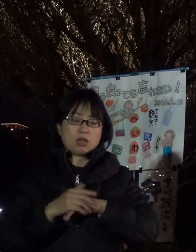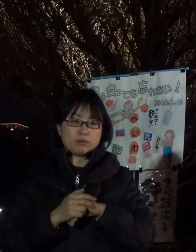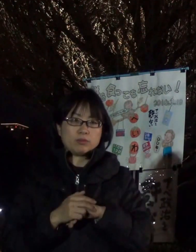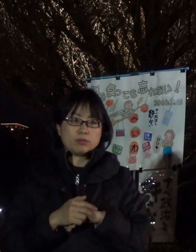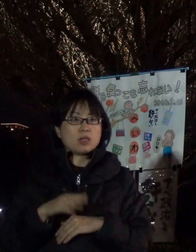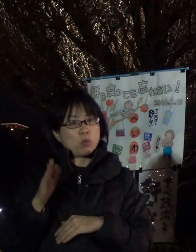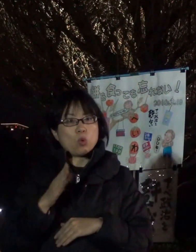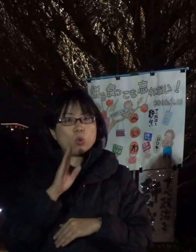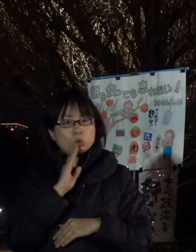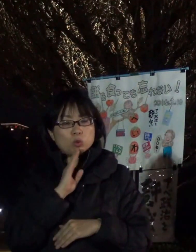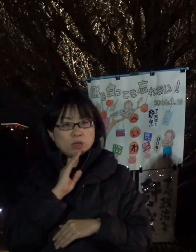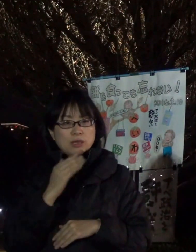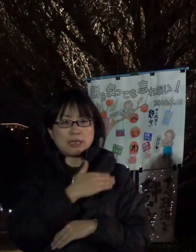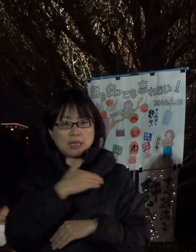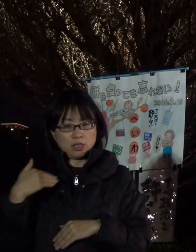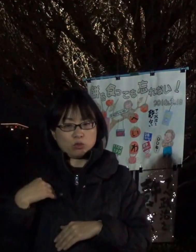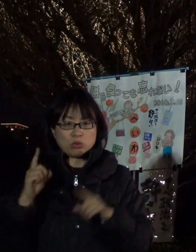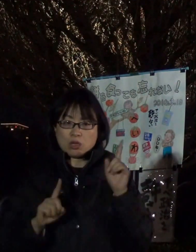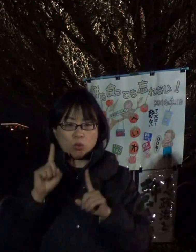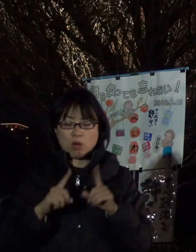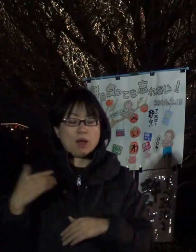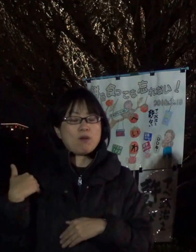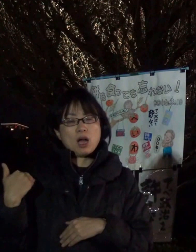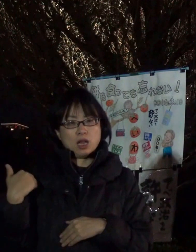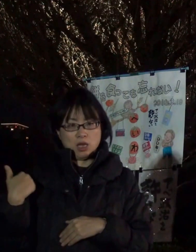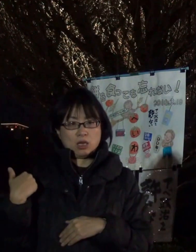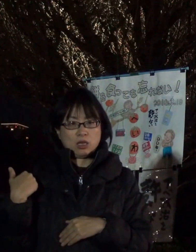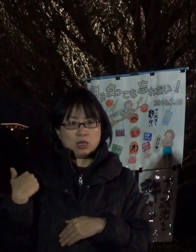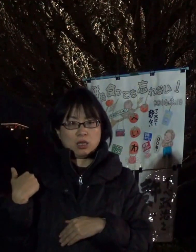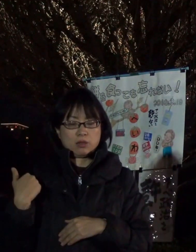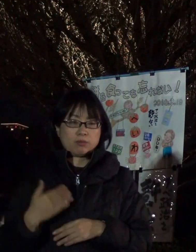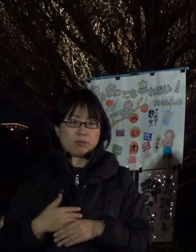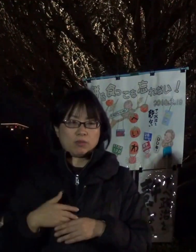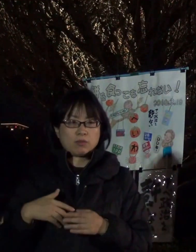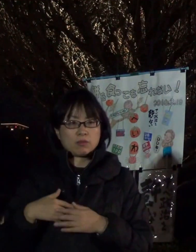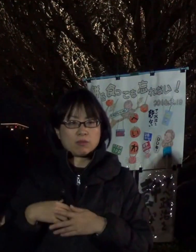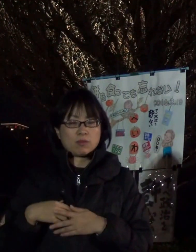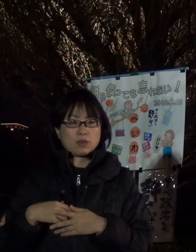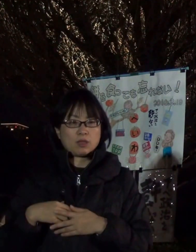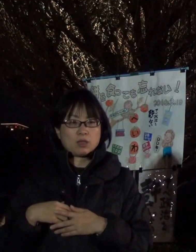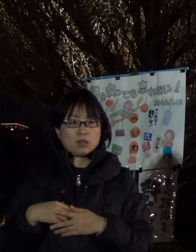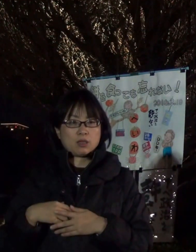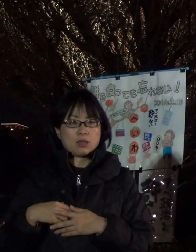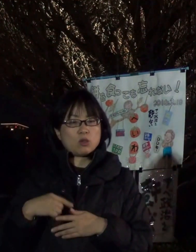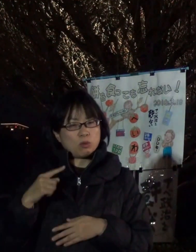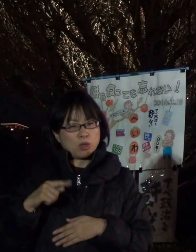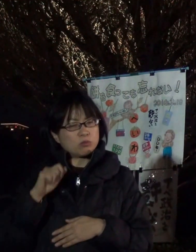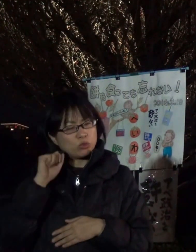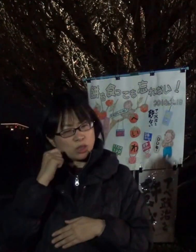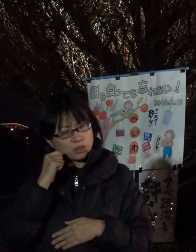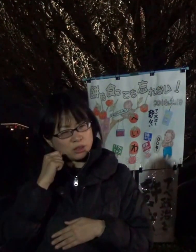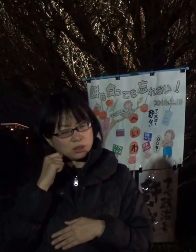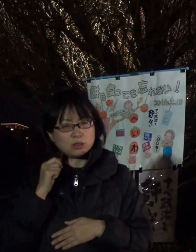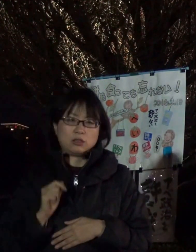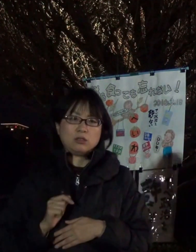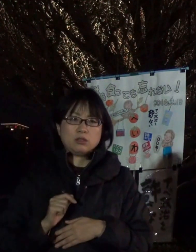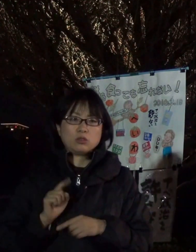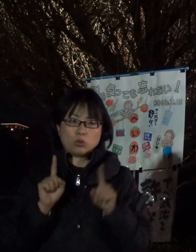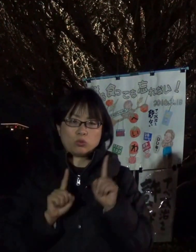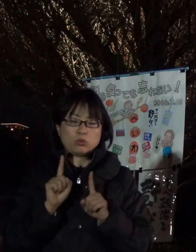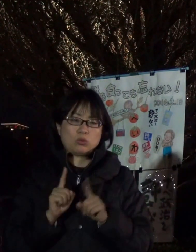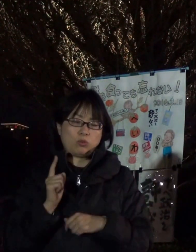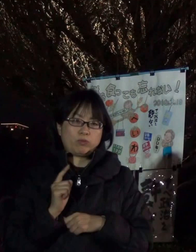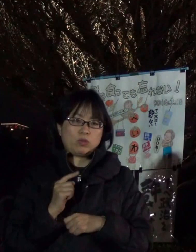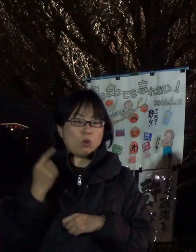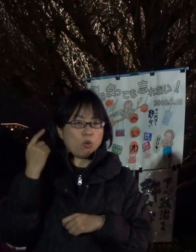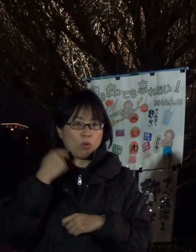空き容量との見合いも考えますと間に合わなくなる可能性が極めて高いと私は見てます。で、まあ、来週月末です